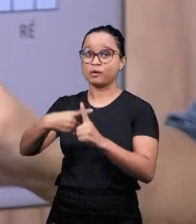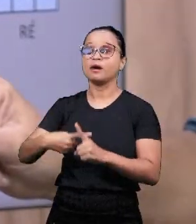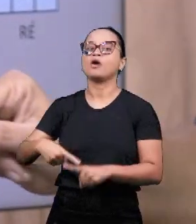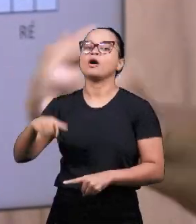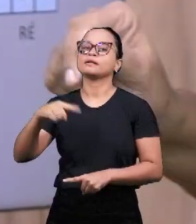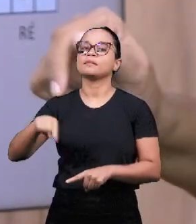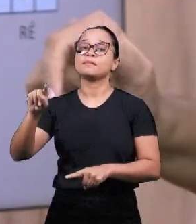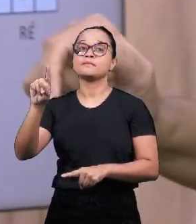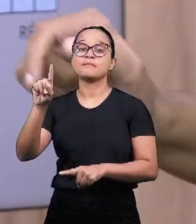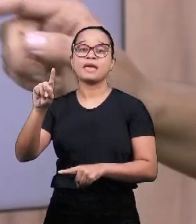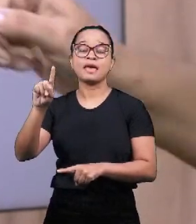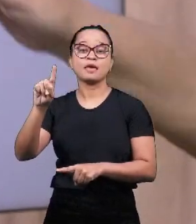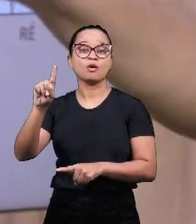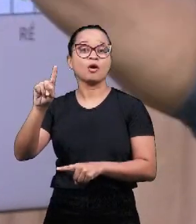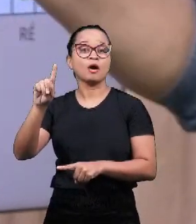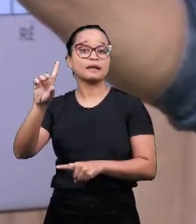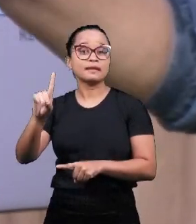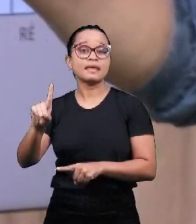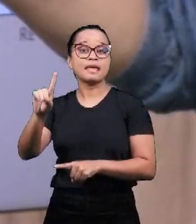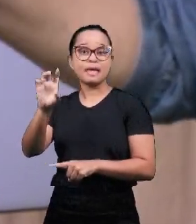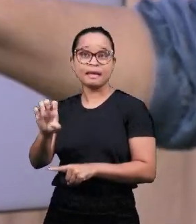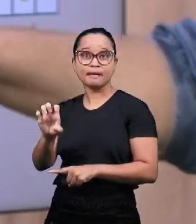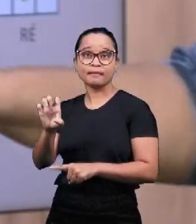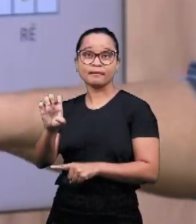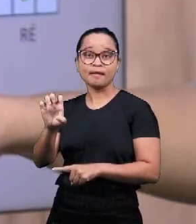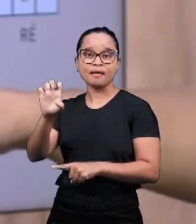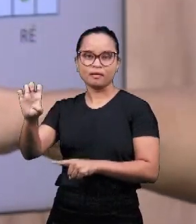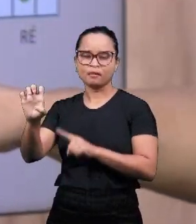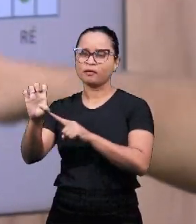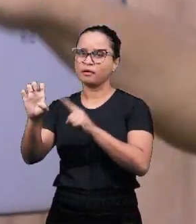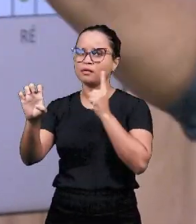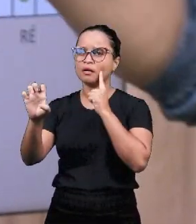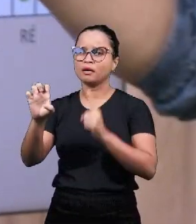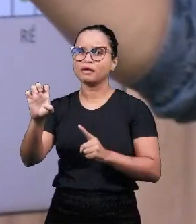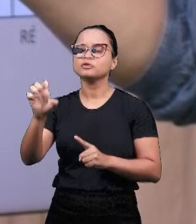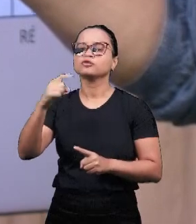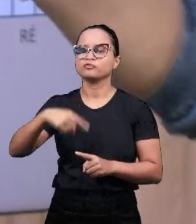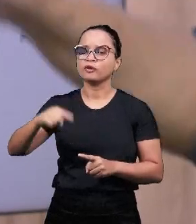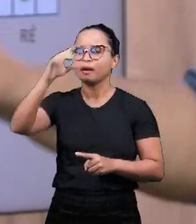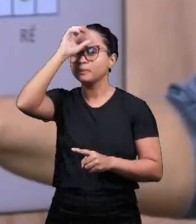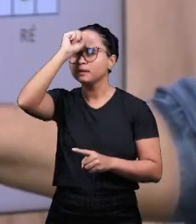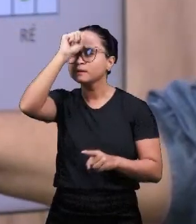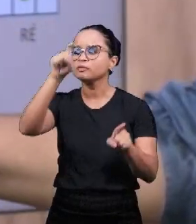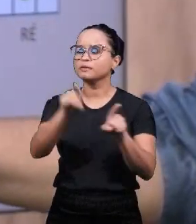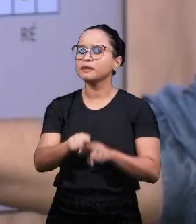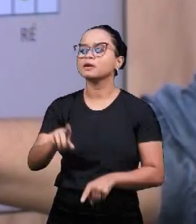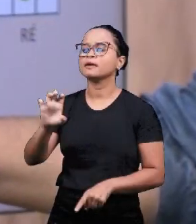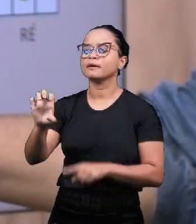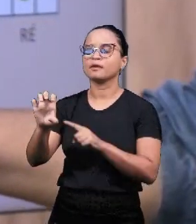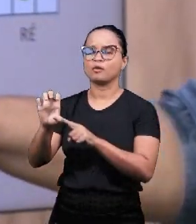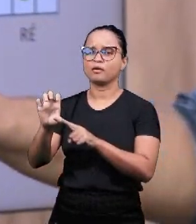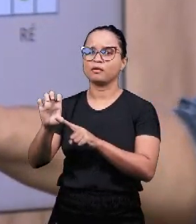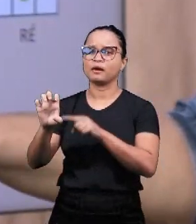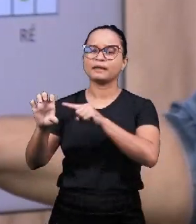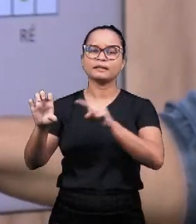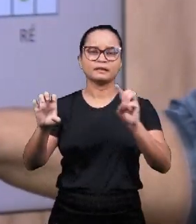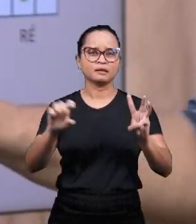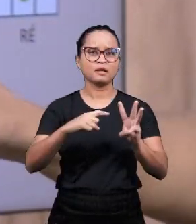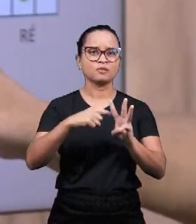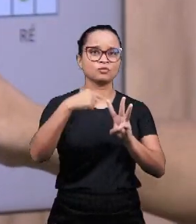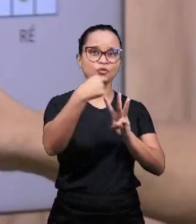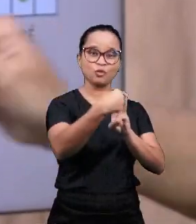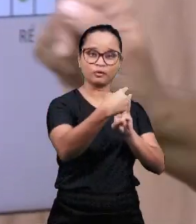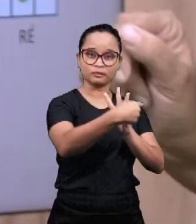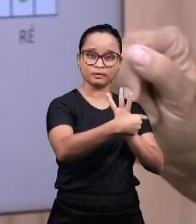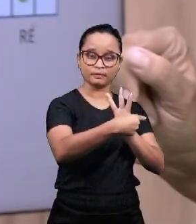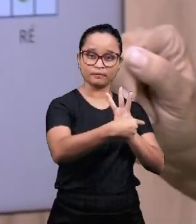Ré. Et nous avons déjà appris l'accord de Mi majeur, le E, Sol